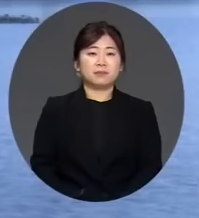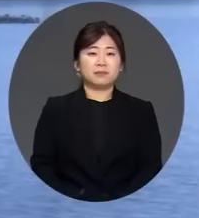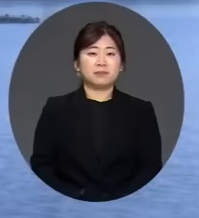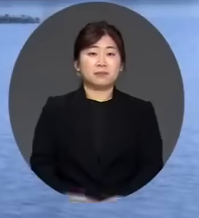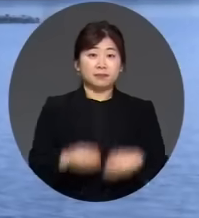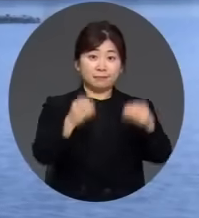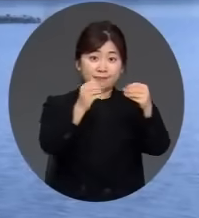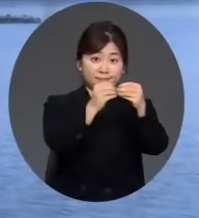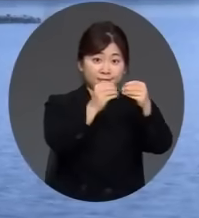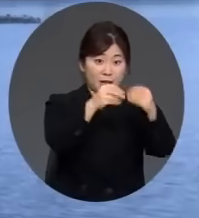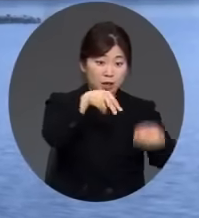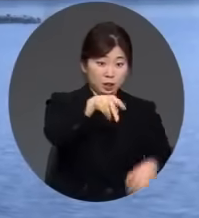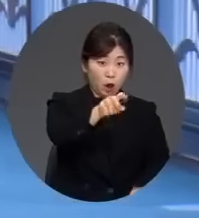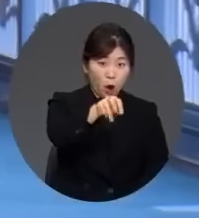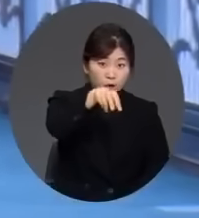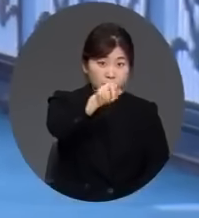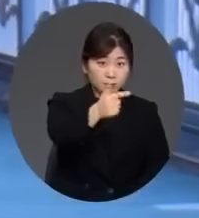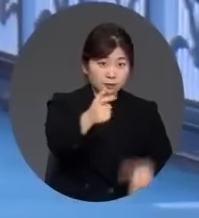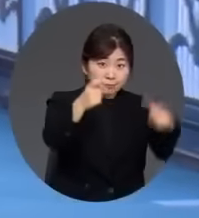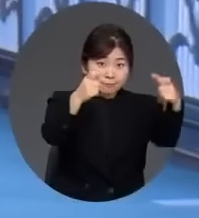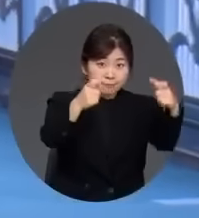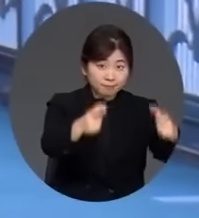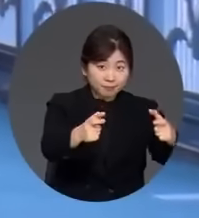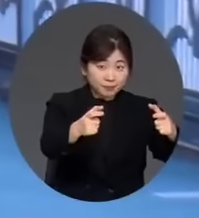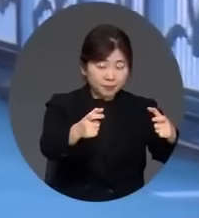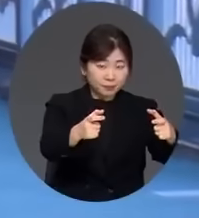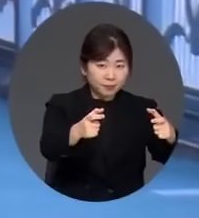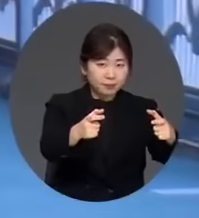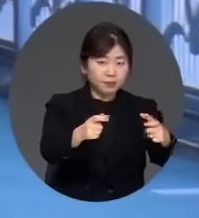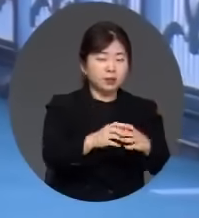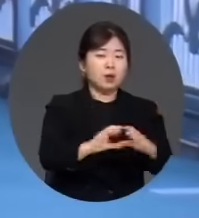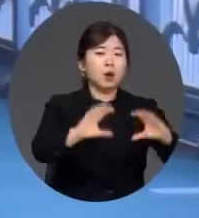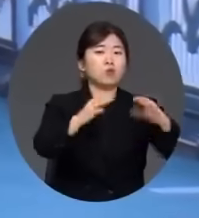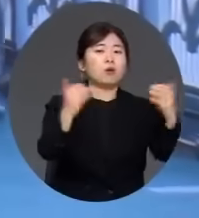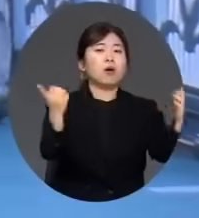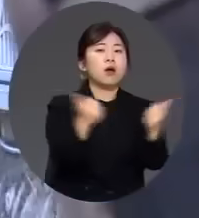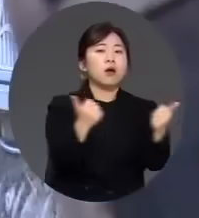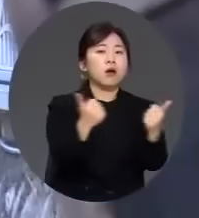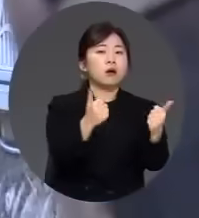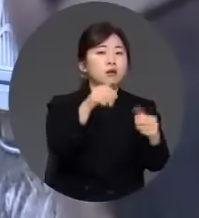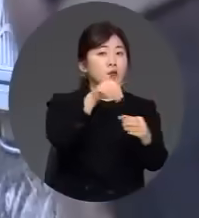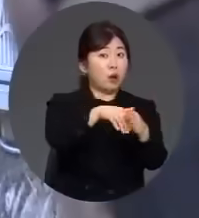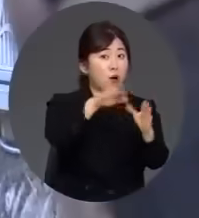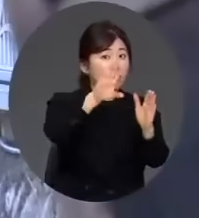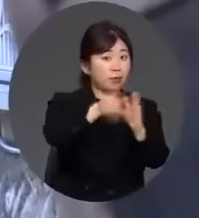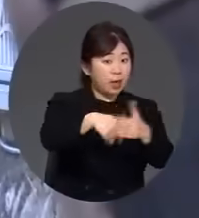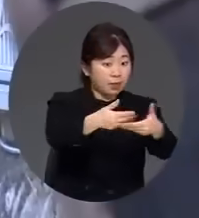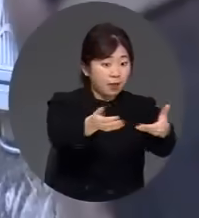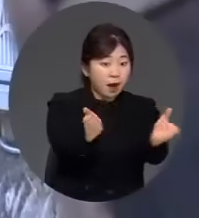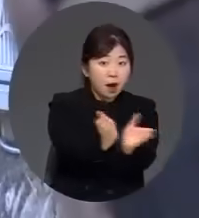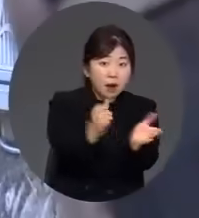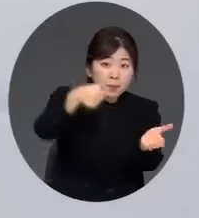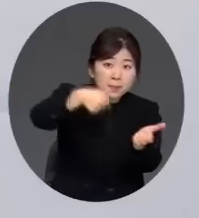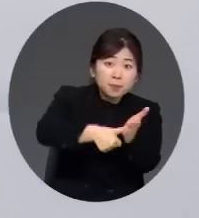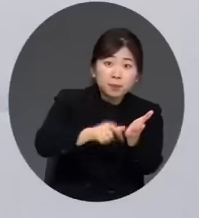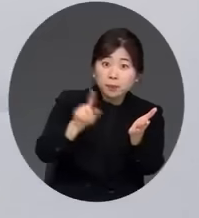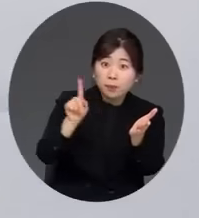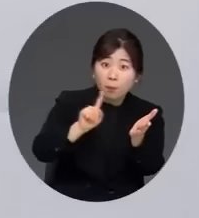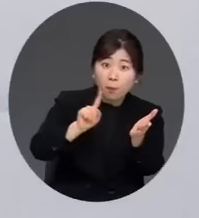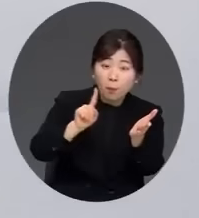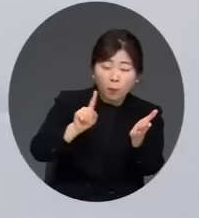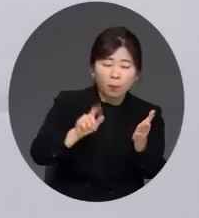창원시 성상구 유권자들에게 내일이 제 22대 국회의원 선거 1이라면 어느 정당에 투표할지 물